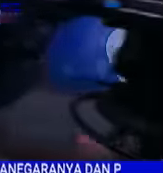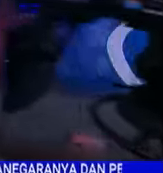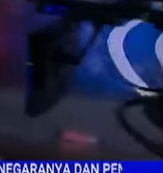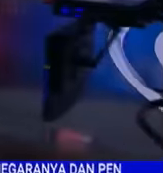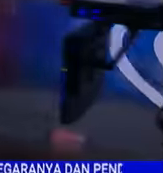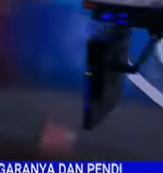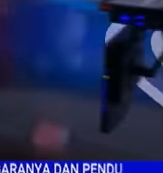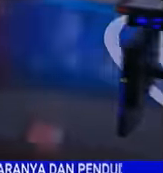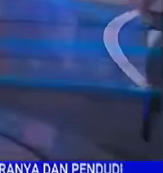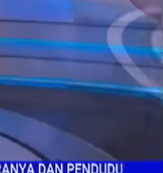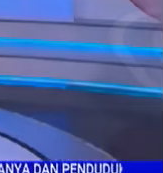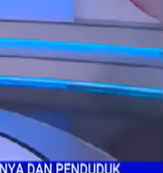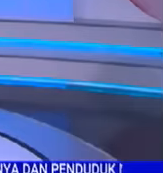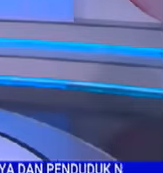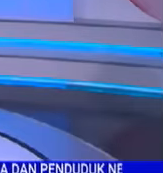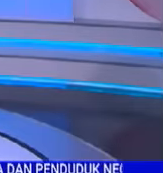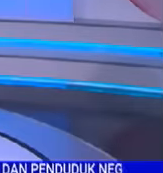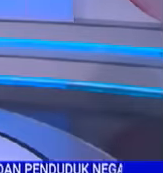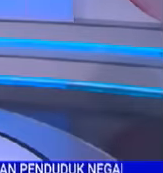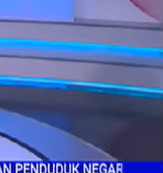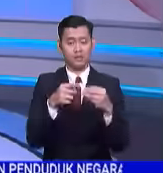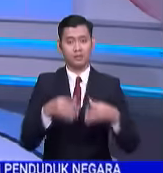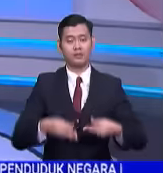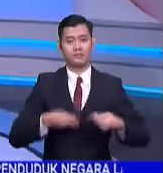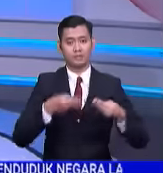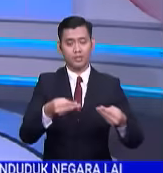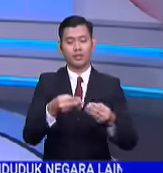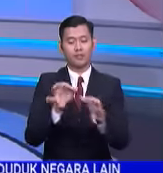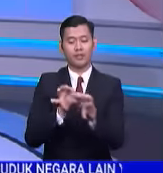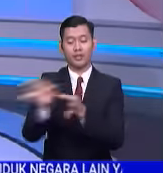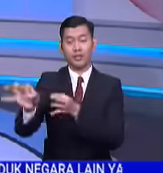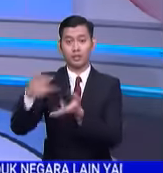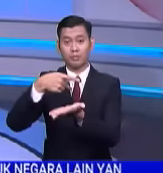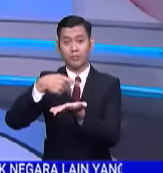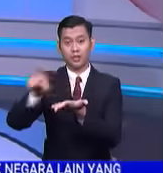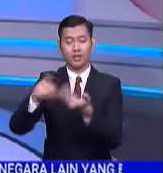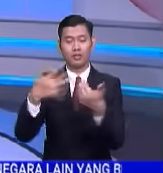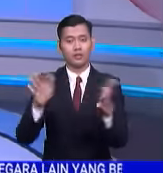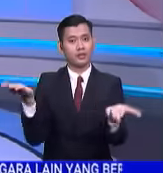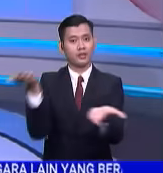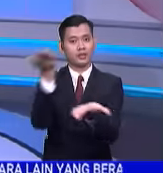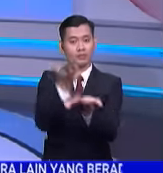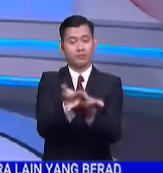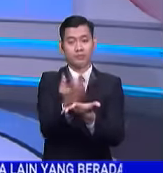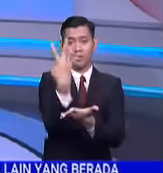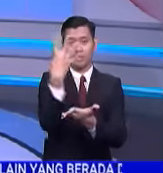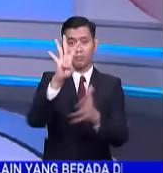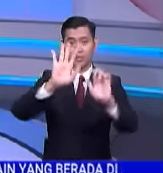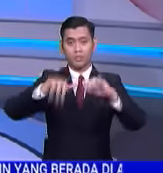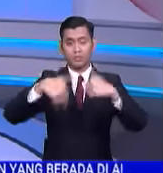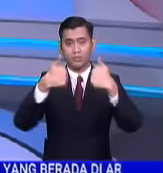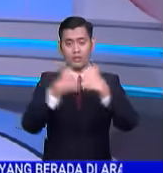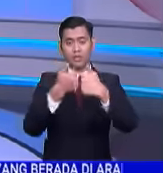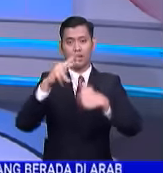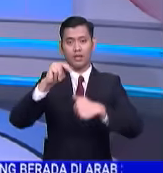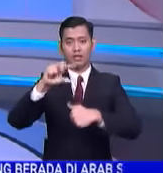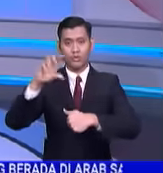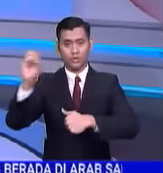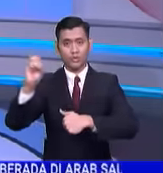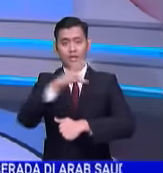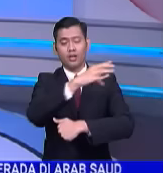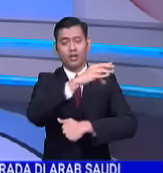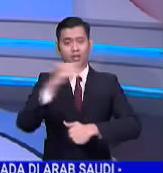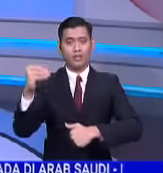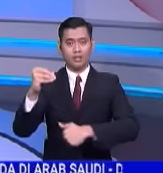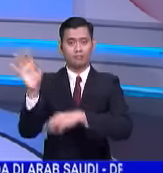Cadangan dan mekanisme berkaitan pemberian moratorium telah dikemukakan 14 pertubuhan bukan kerajaan NGO dan